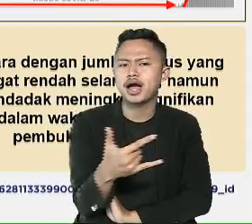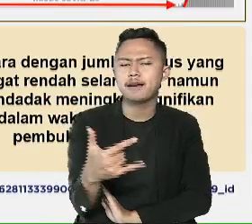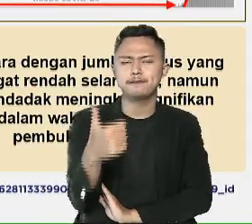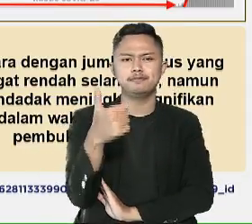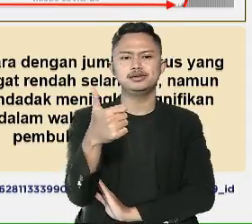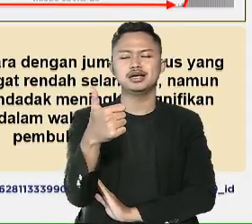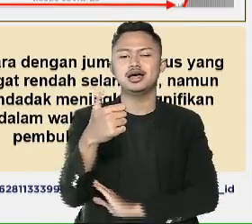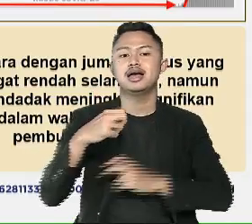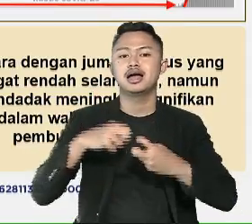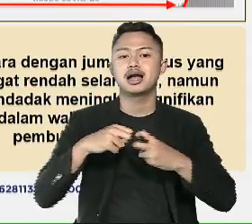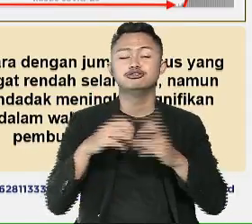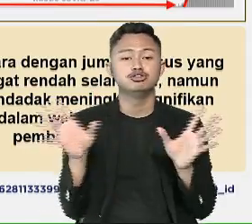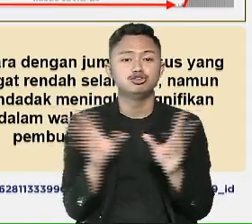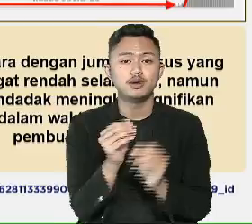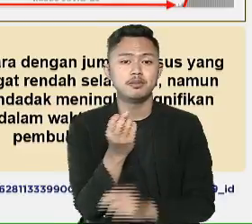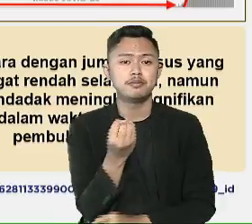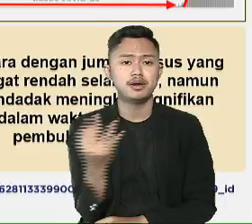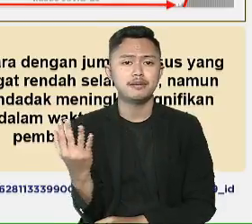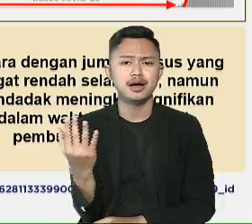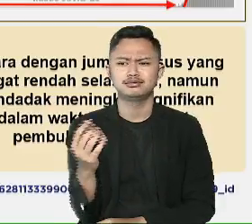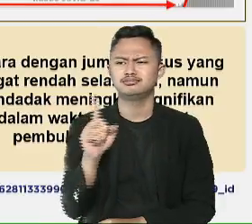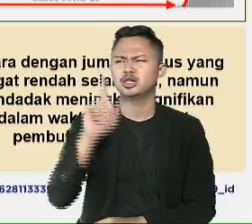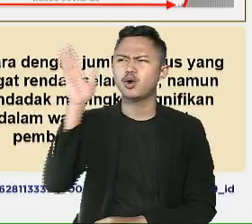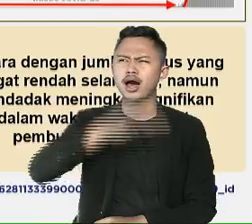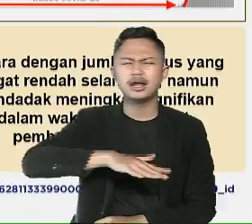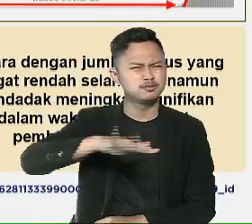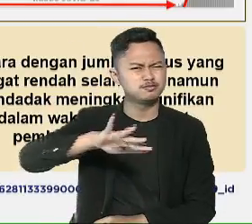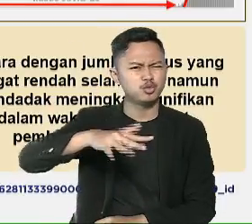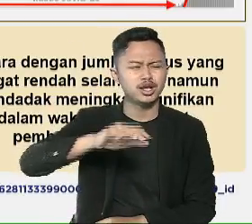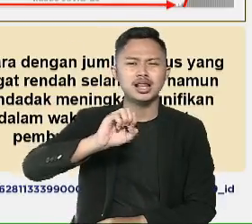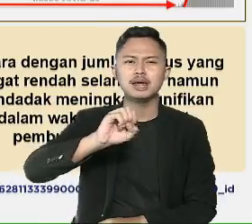jumlah kasus tidak lebih dari 50 per harinya.